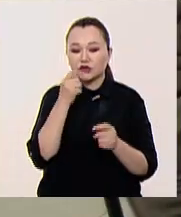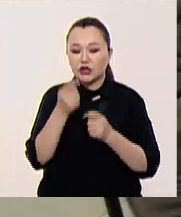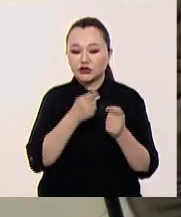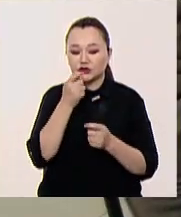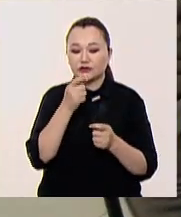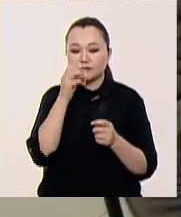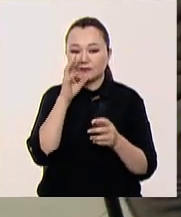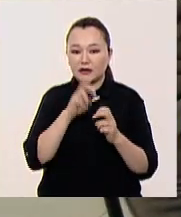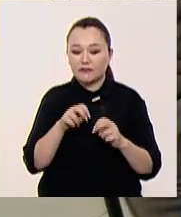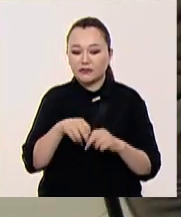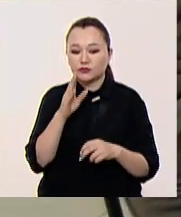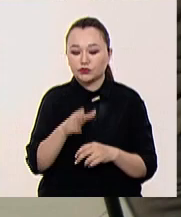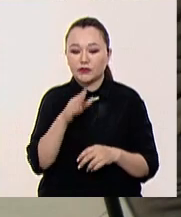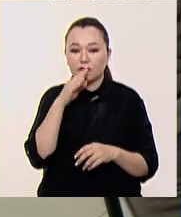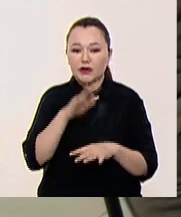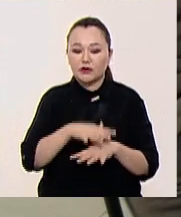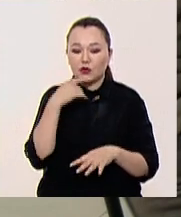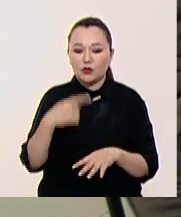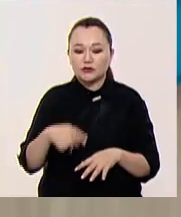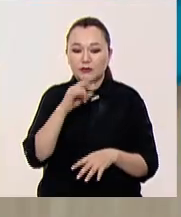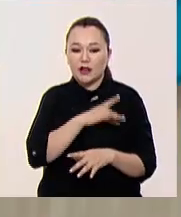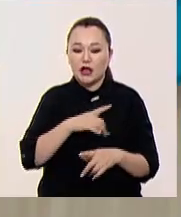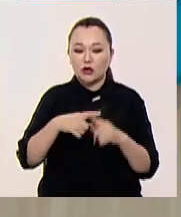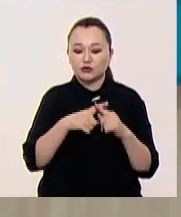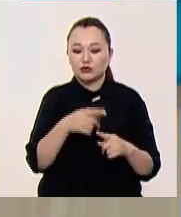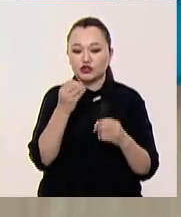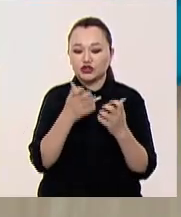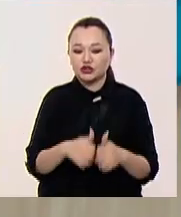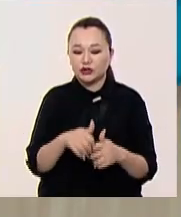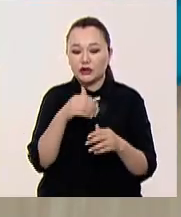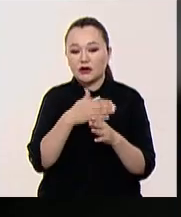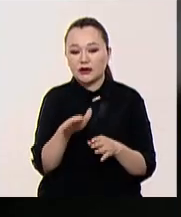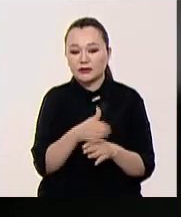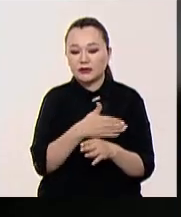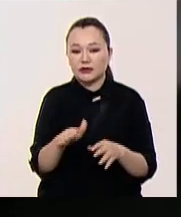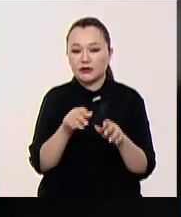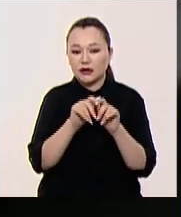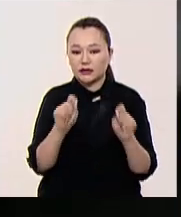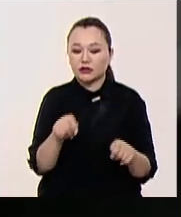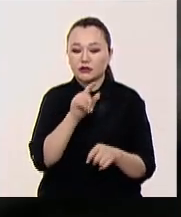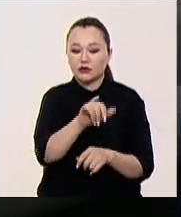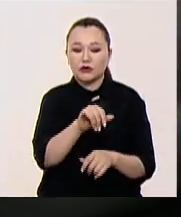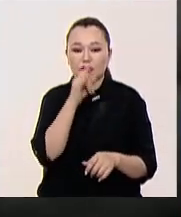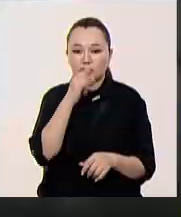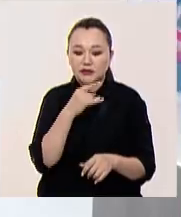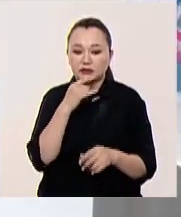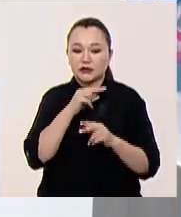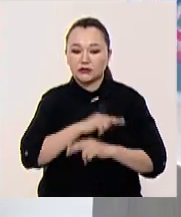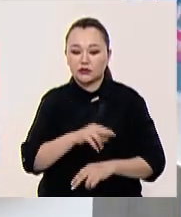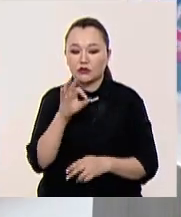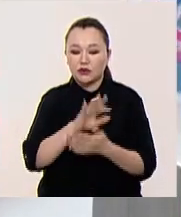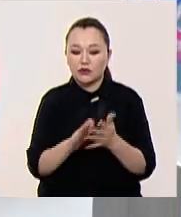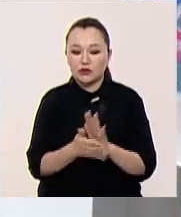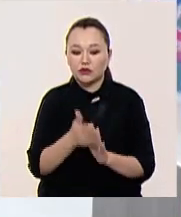тексеріледі. Сонымен қатар банк Ресей және Беларусь азаматтарына есеп шоттарды бөлек ашады. Және оларда Қазақстан мен еңбек туралы